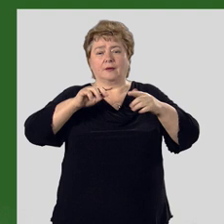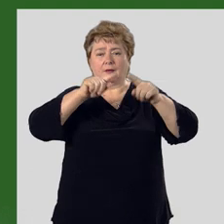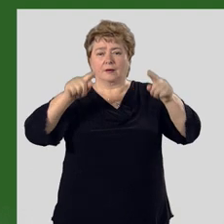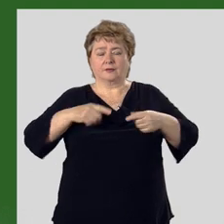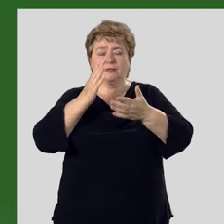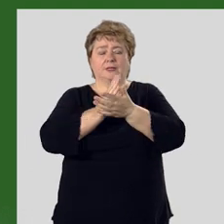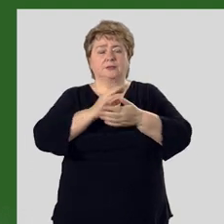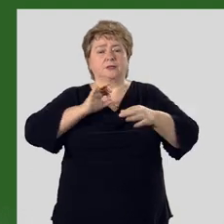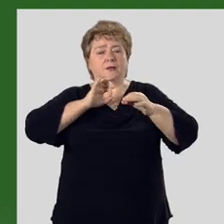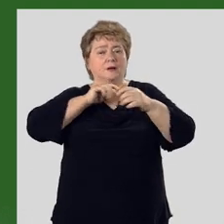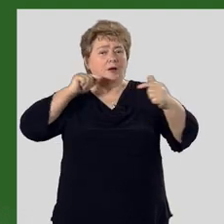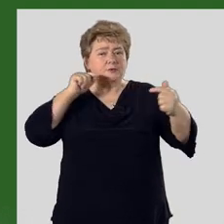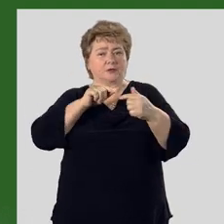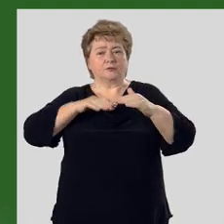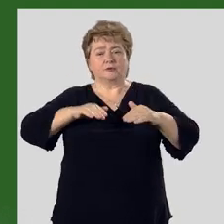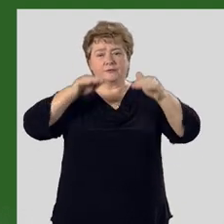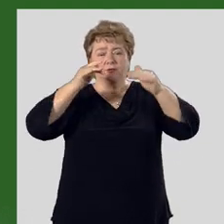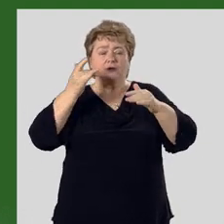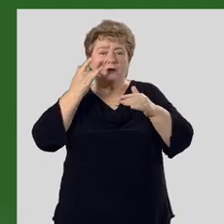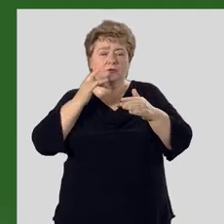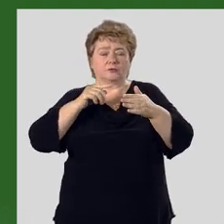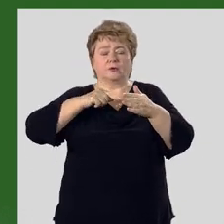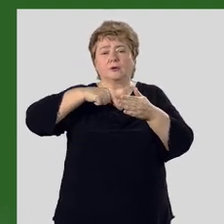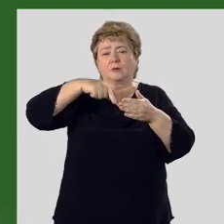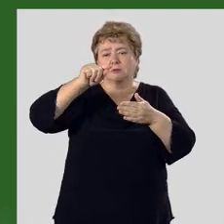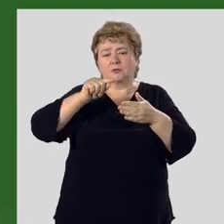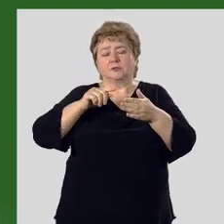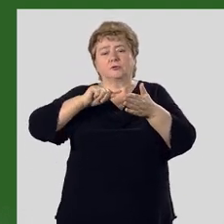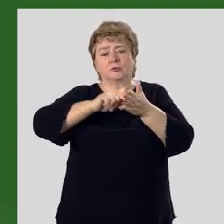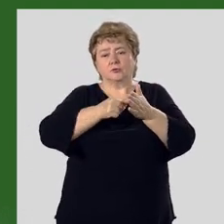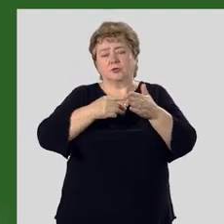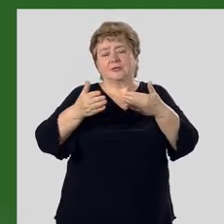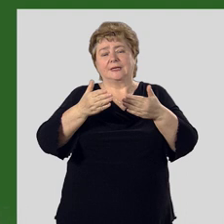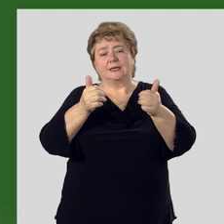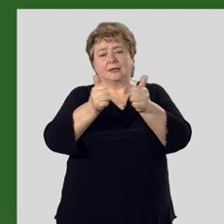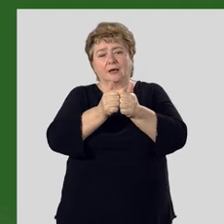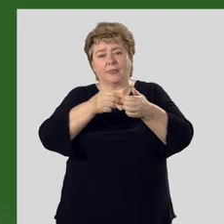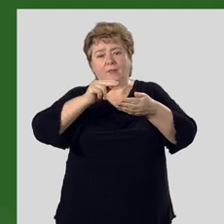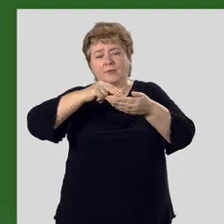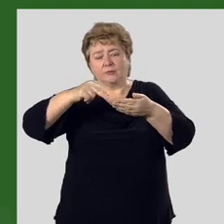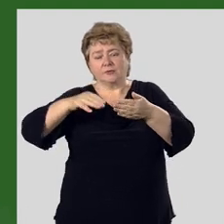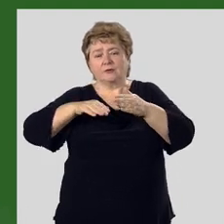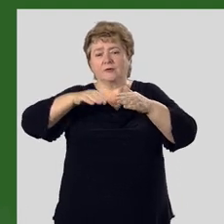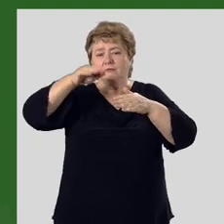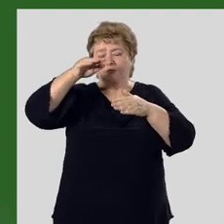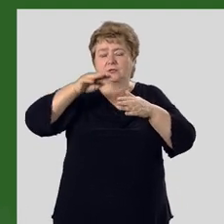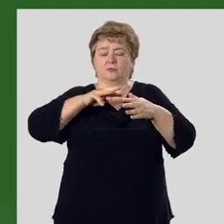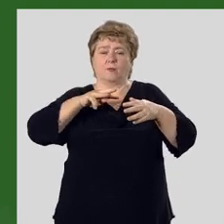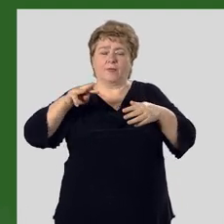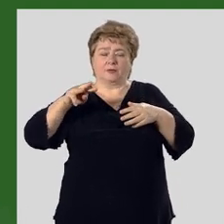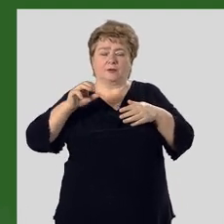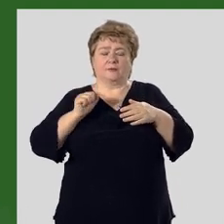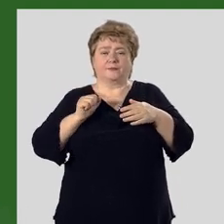карте есть абсолютные высоты, которую обозначают точкой и рядом подписывают высоту в